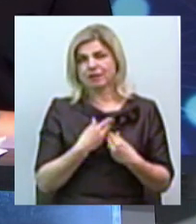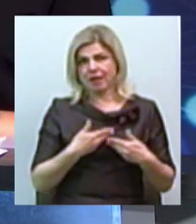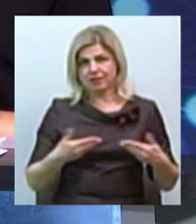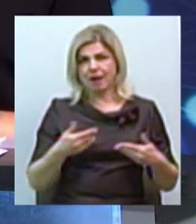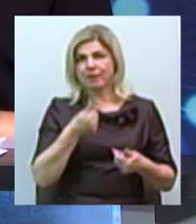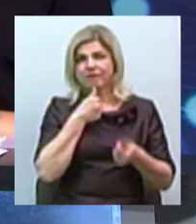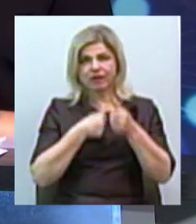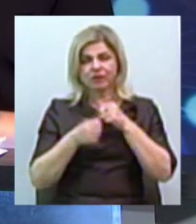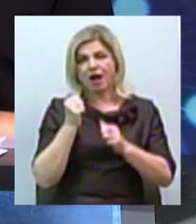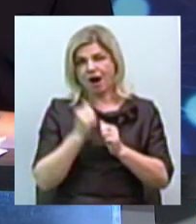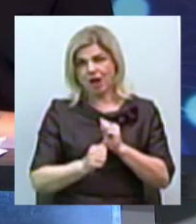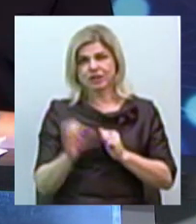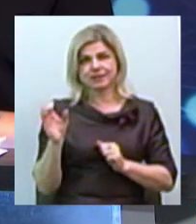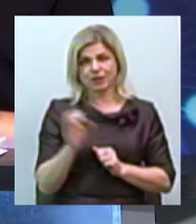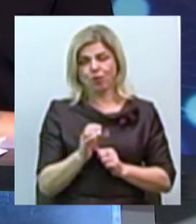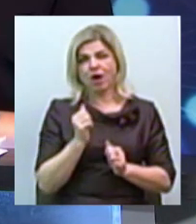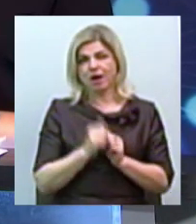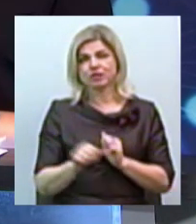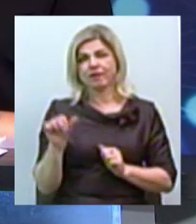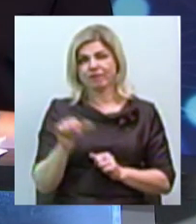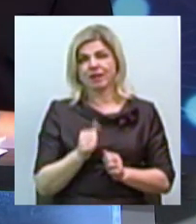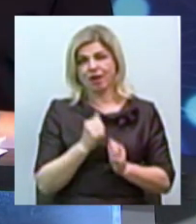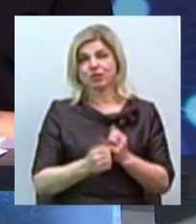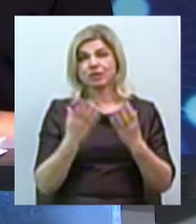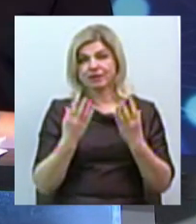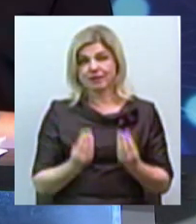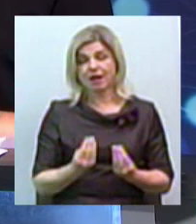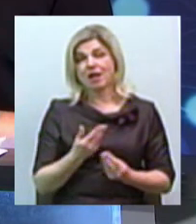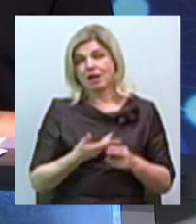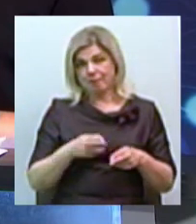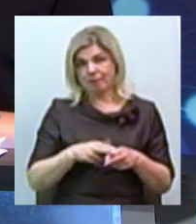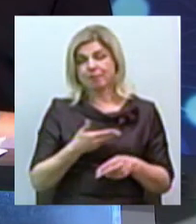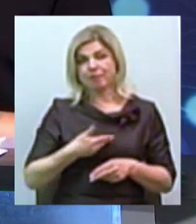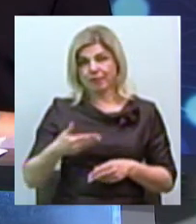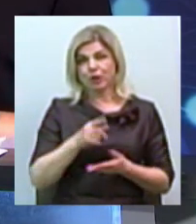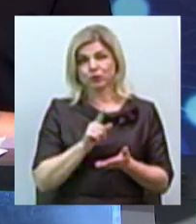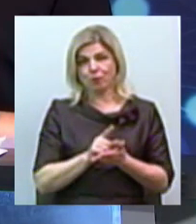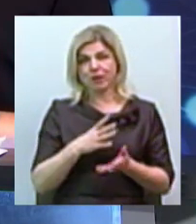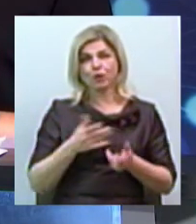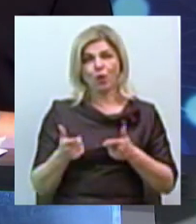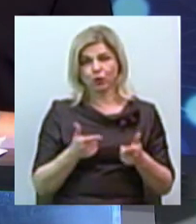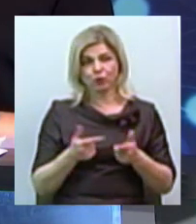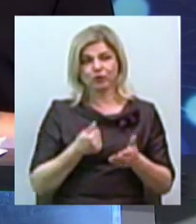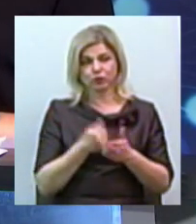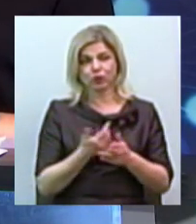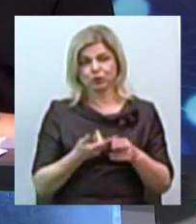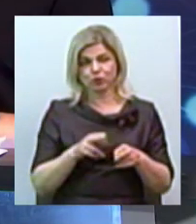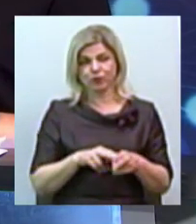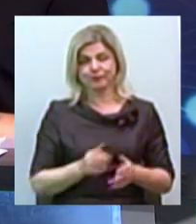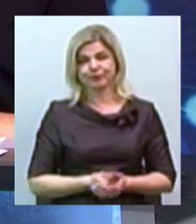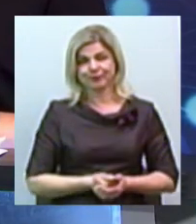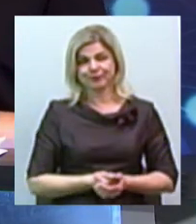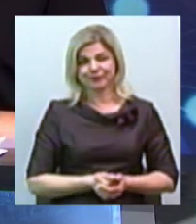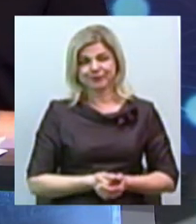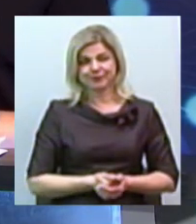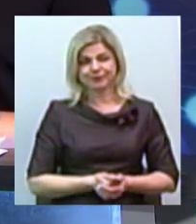кожної секунди, кожної хвилини, кожного дня. І тому ми маємо бути готовими до цього. Будемо готовими, Тетяна.